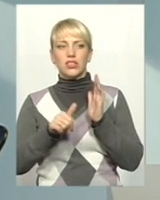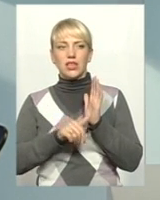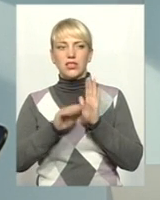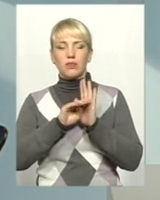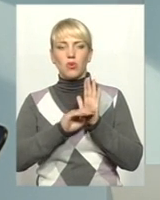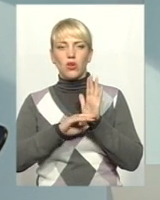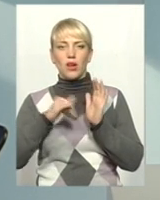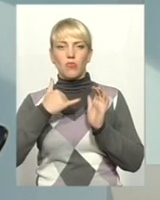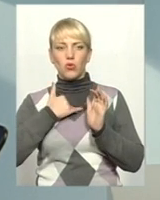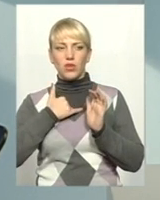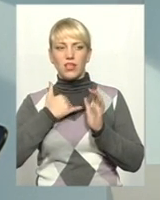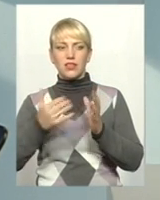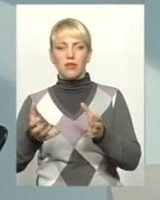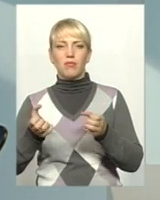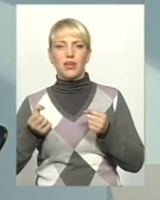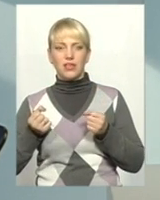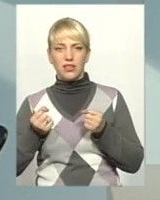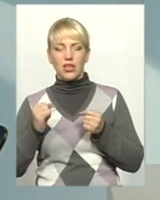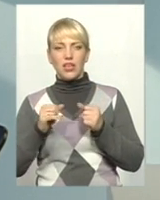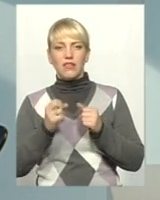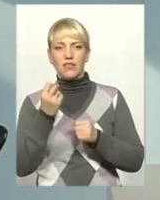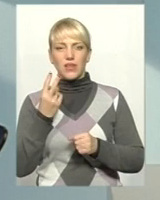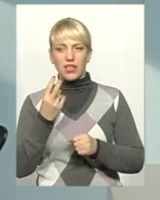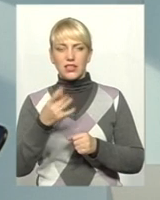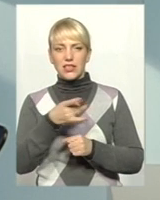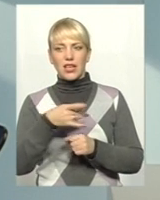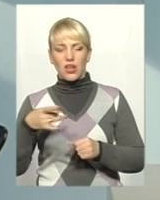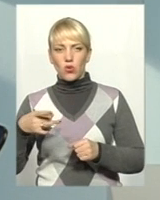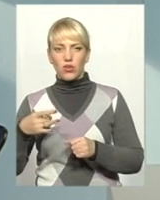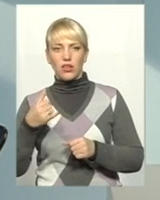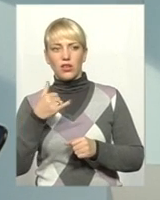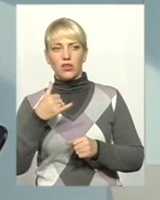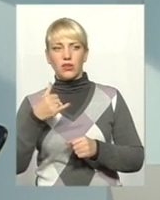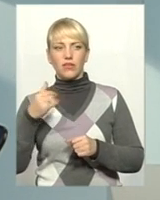нас прийнято, і в 12 районах сьогодні